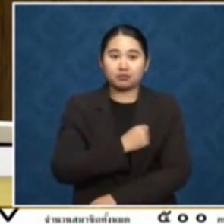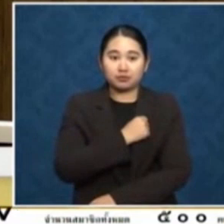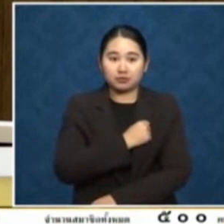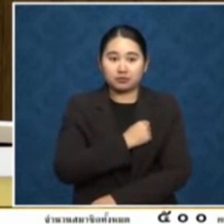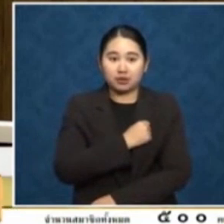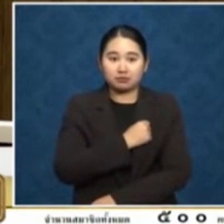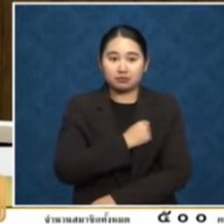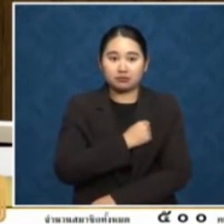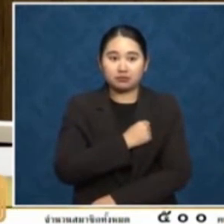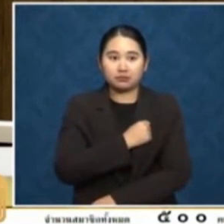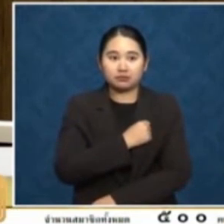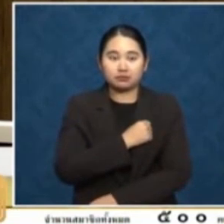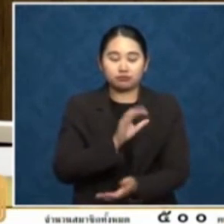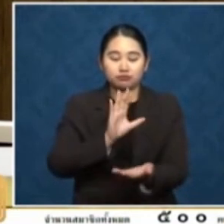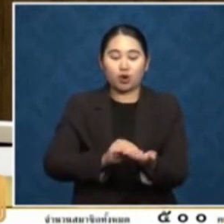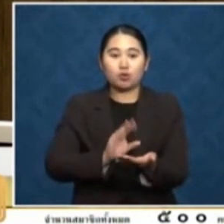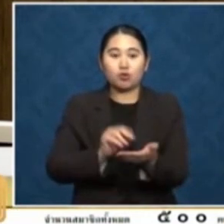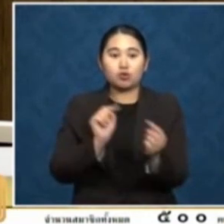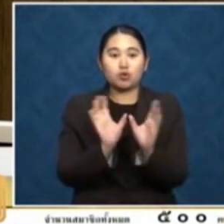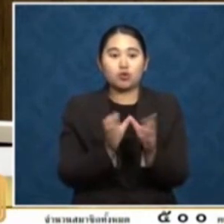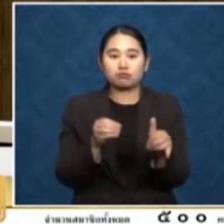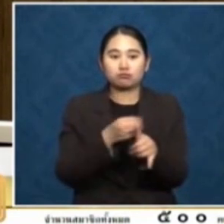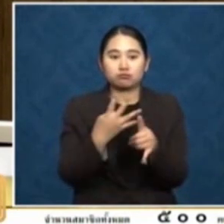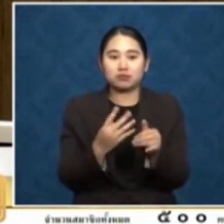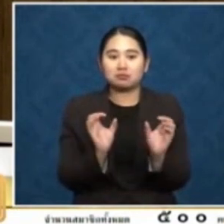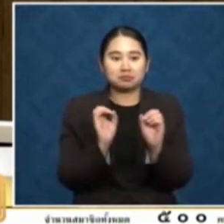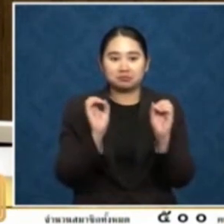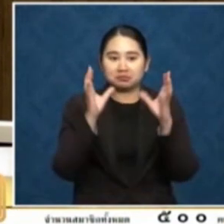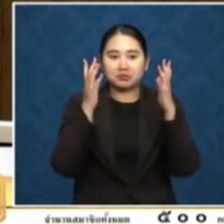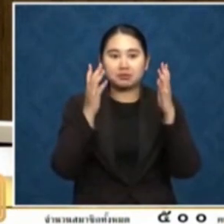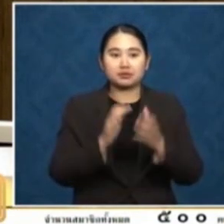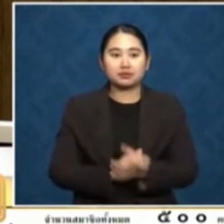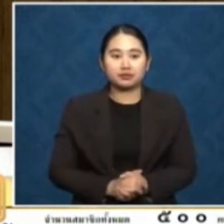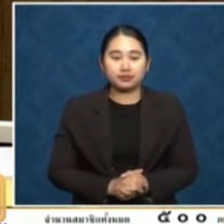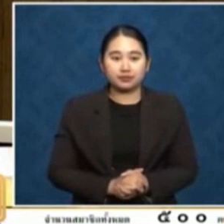น่าเสียใจไหมคะก็ไม่มีข้อมูลของบุคคลผู้มีความหลากหลายทางเพศ